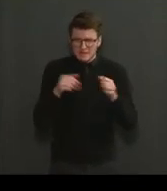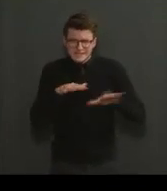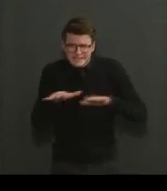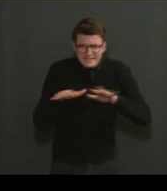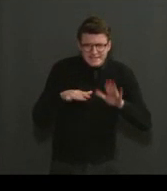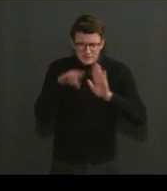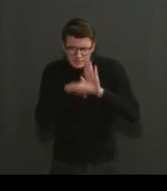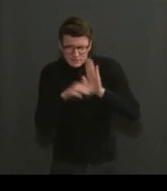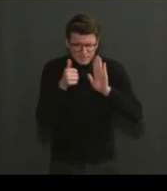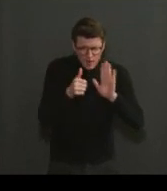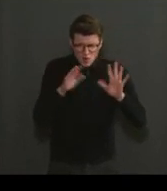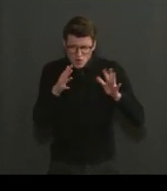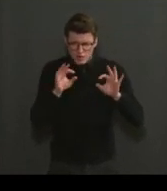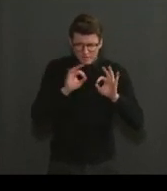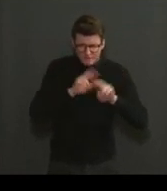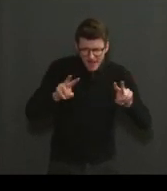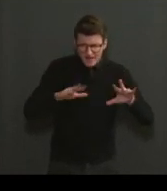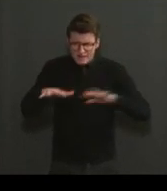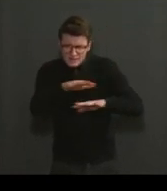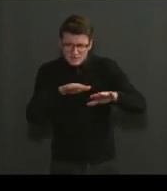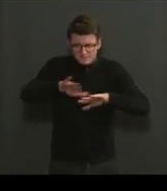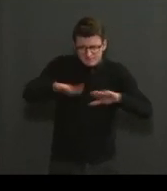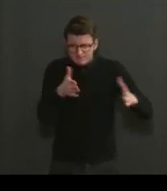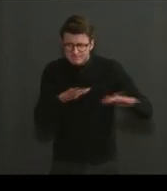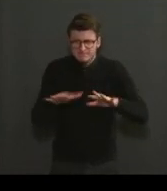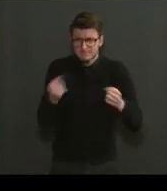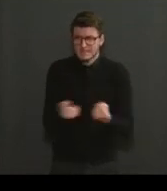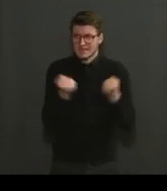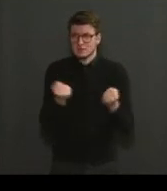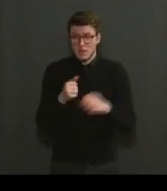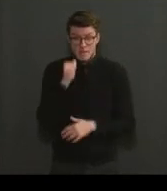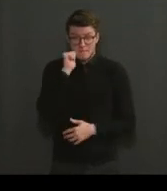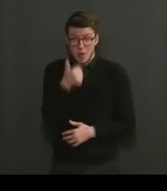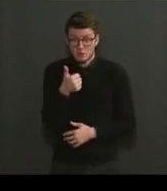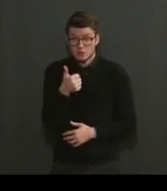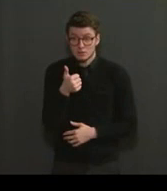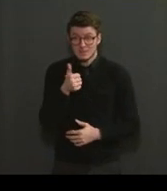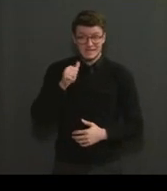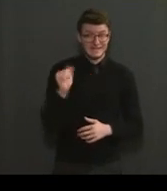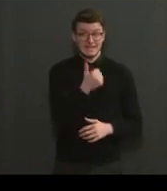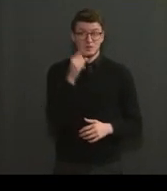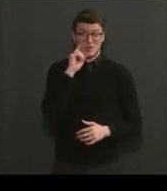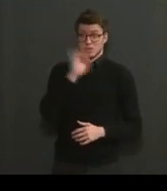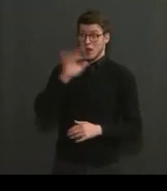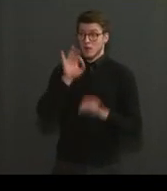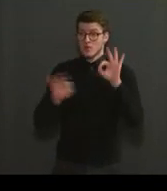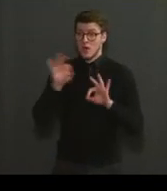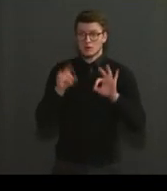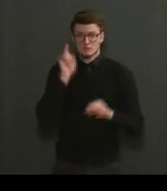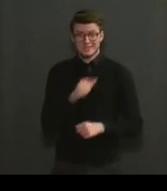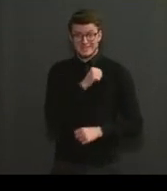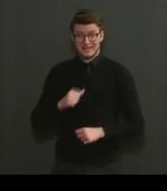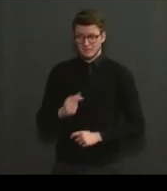in veiligheid te laten verlopen. Vanaf morgen is het aan elke individuele shopper om zijn of haar verantwoordelijkheid op te